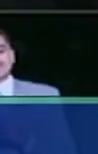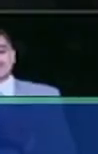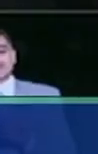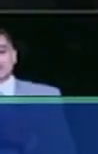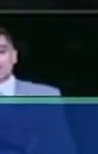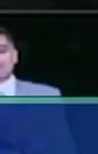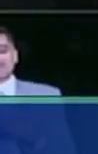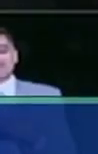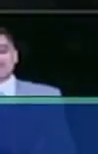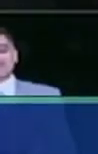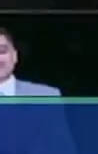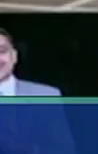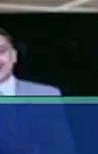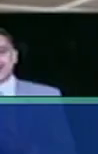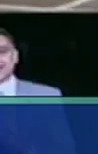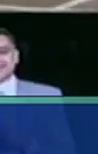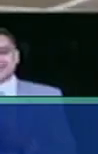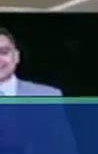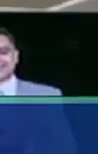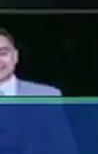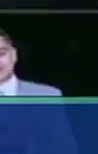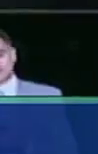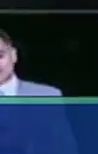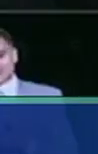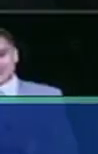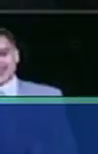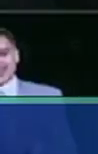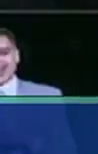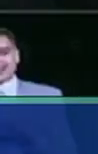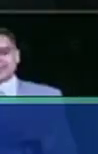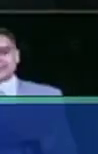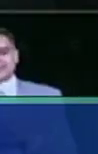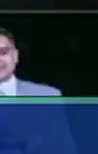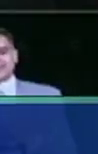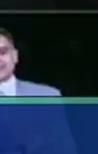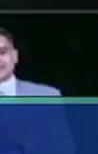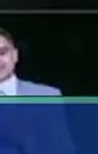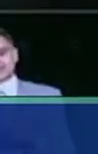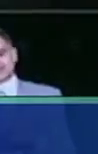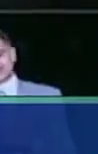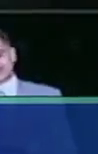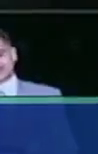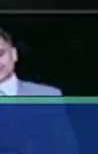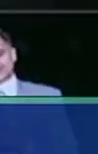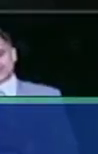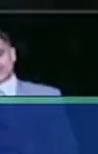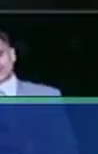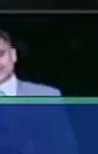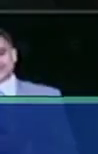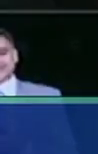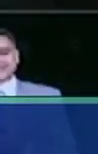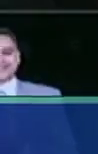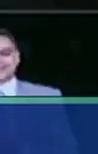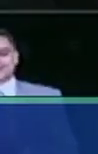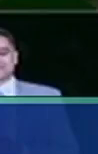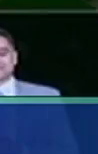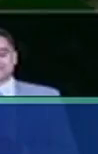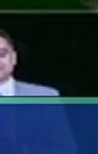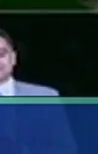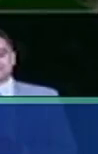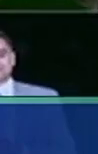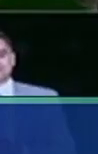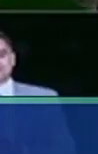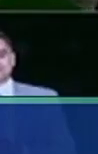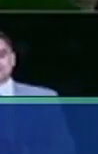وانت طيبة يا حلوة، متشكرين جدا، شكرا جزيلا، شكرا.